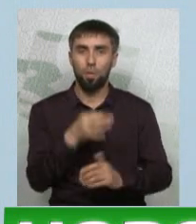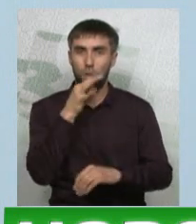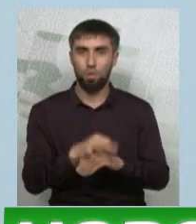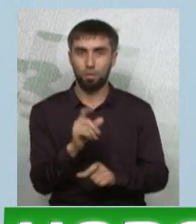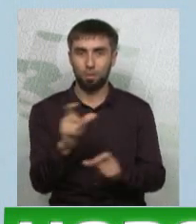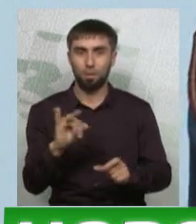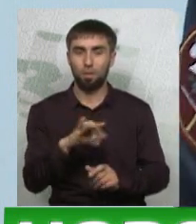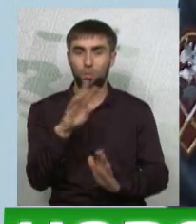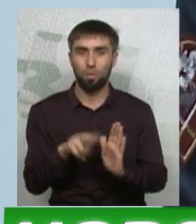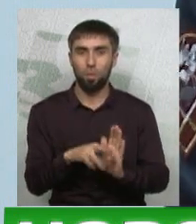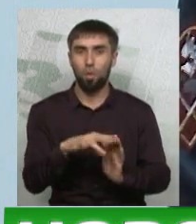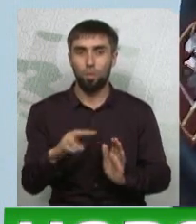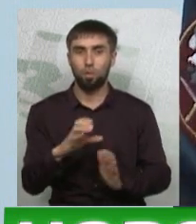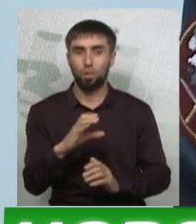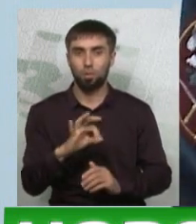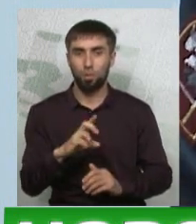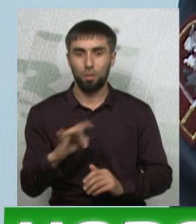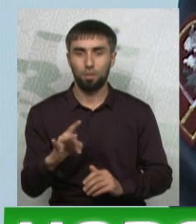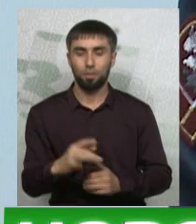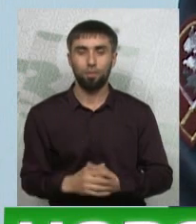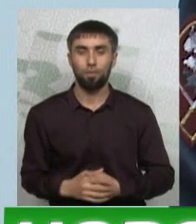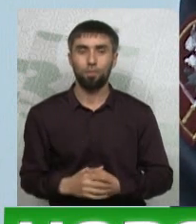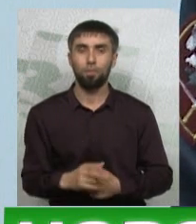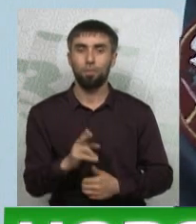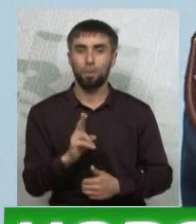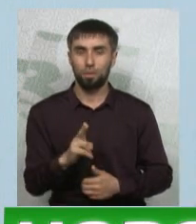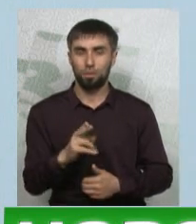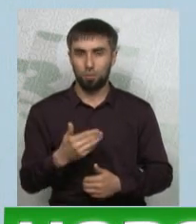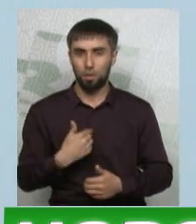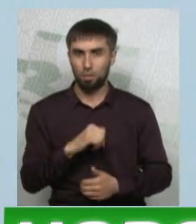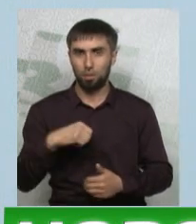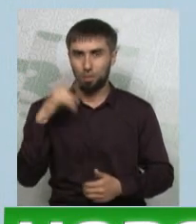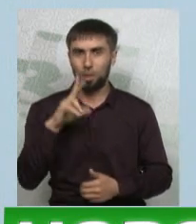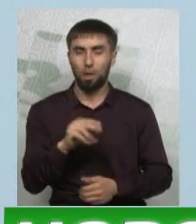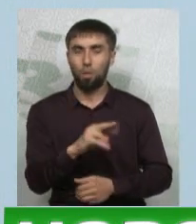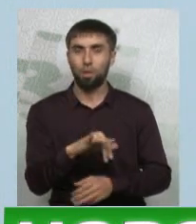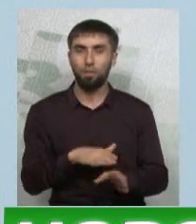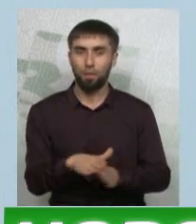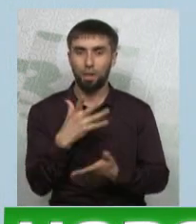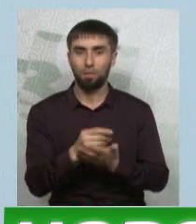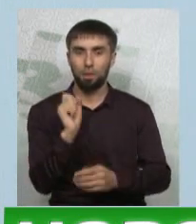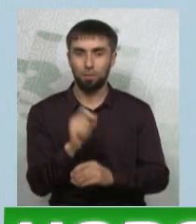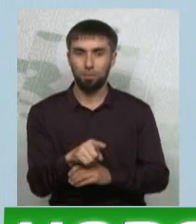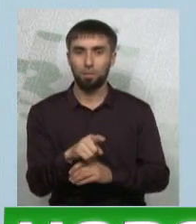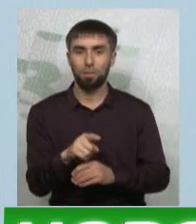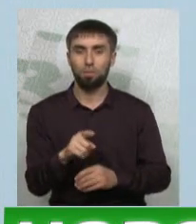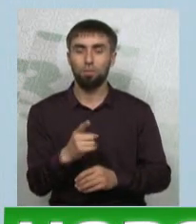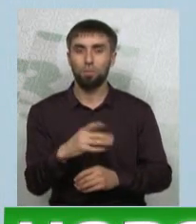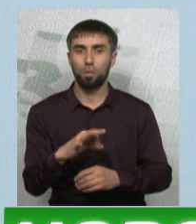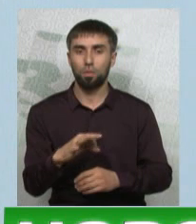Это подразделение ОМОН СОБР. Уж кому-кому, как не мне, знать, как они выполняют свои задачи, потому что мы вместе с ними